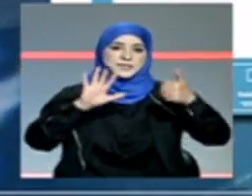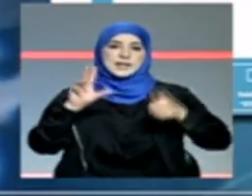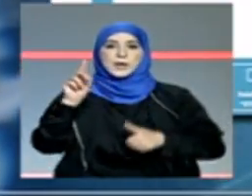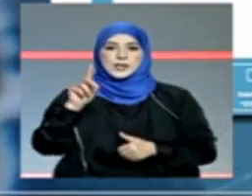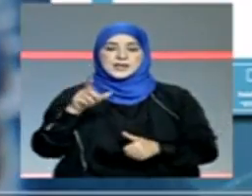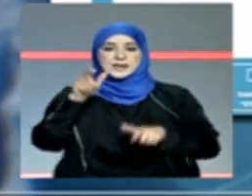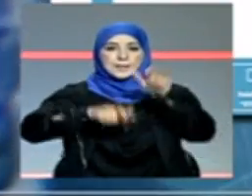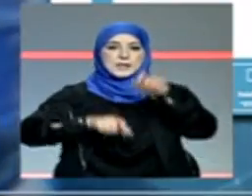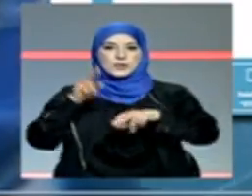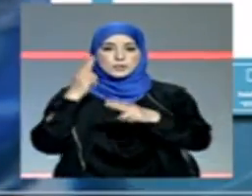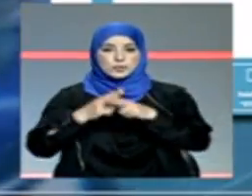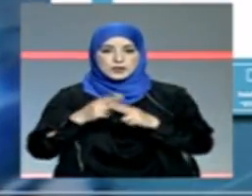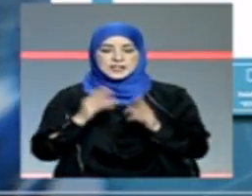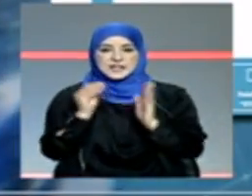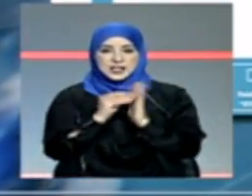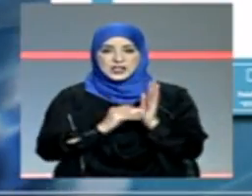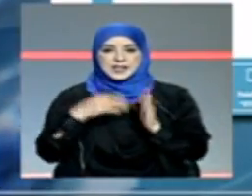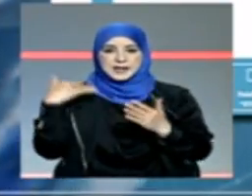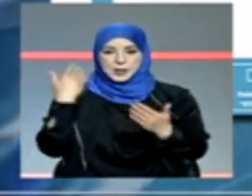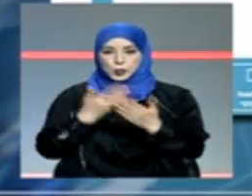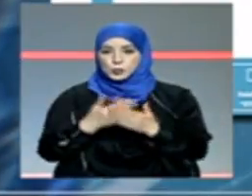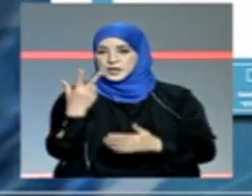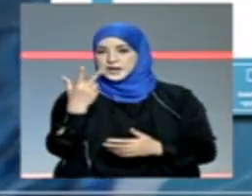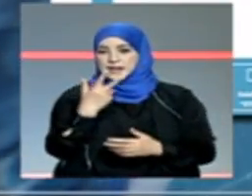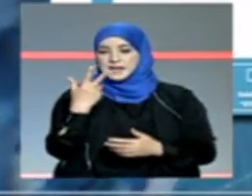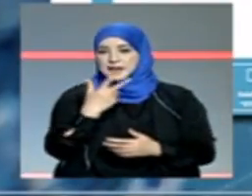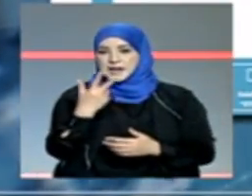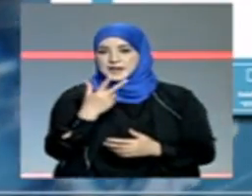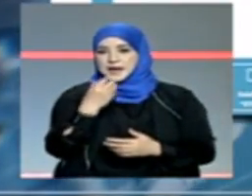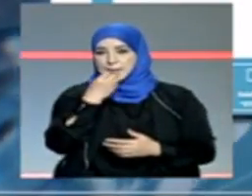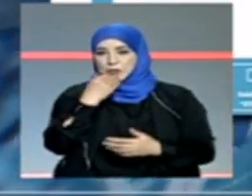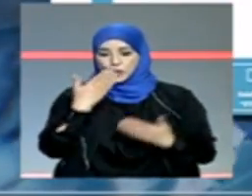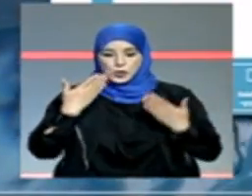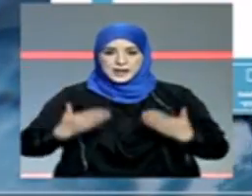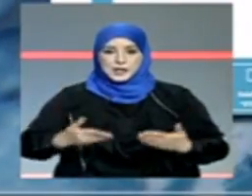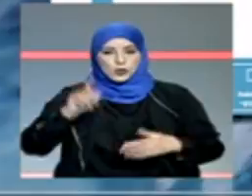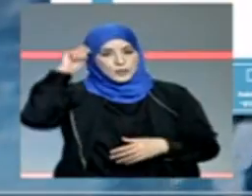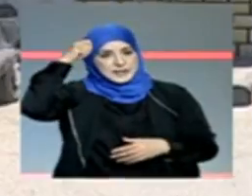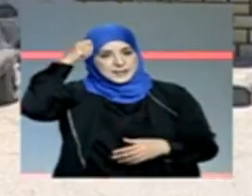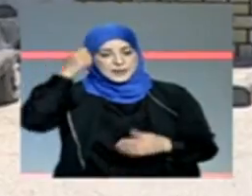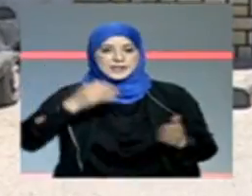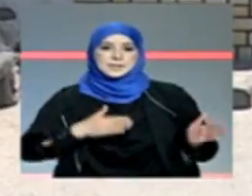1,456,336 مسجلا إلى حدود الساعة 3 بعد ظهر اليوم السبت.